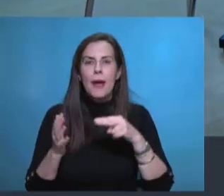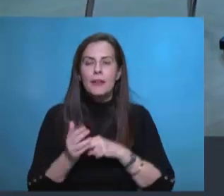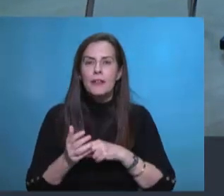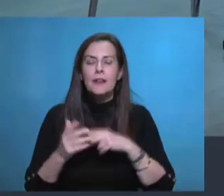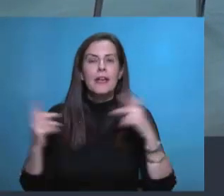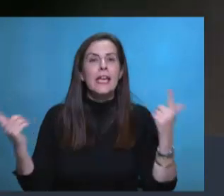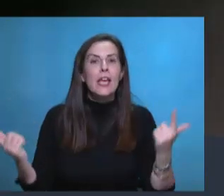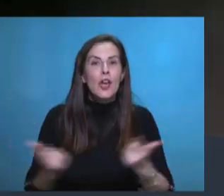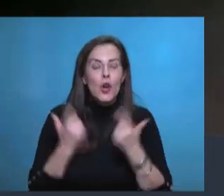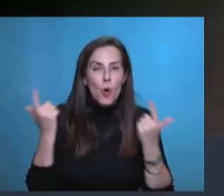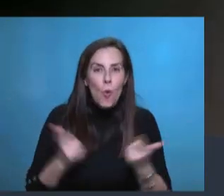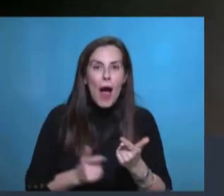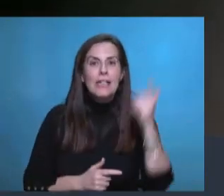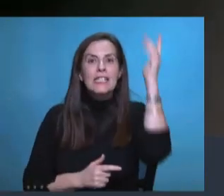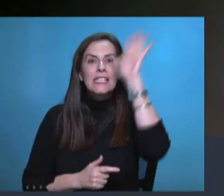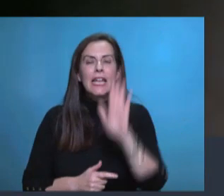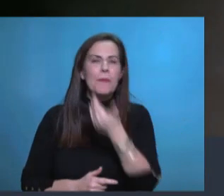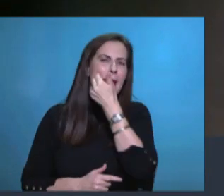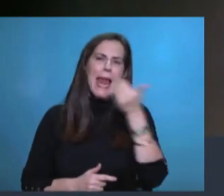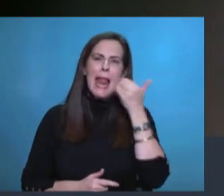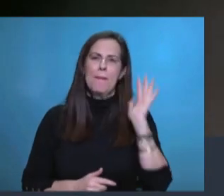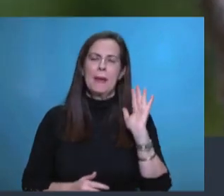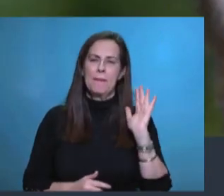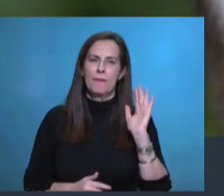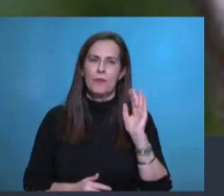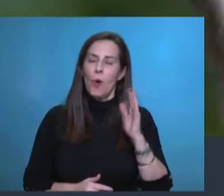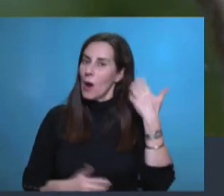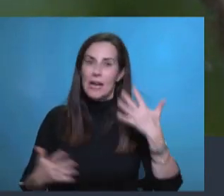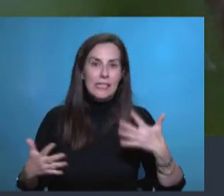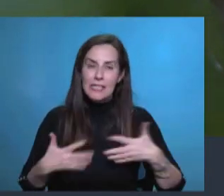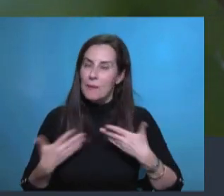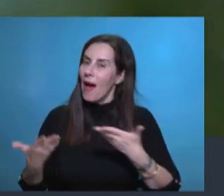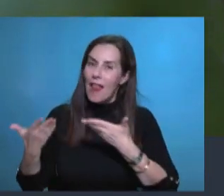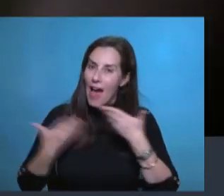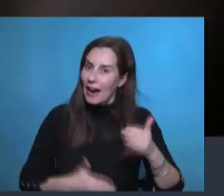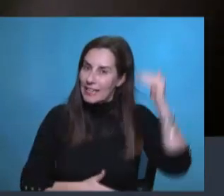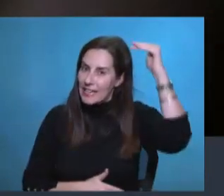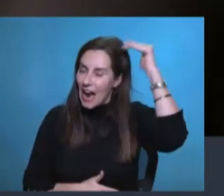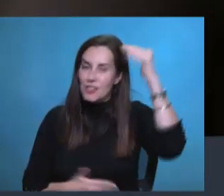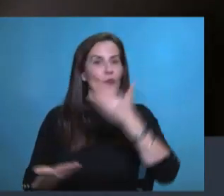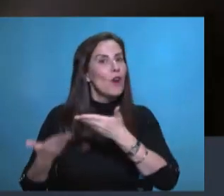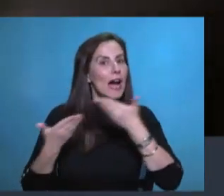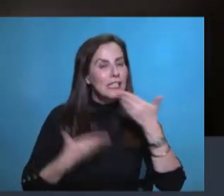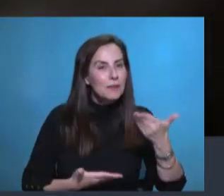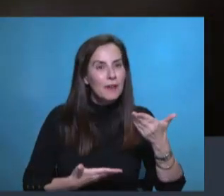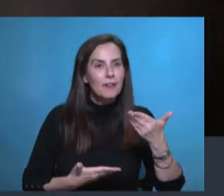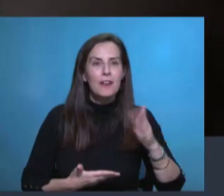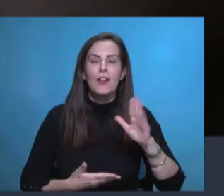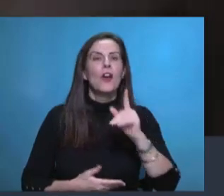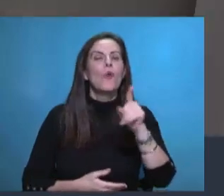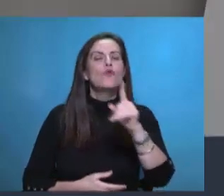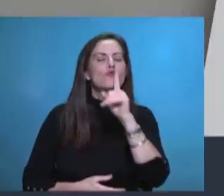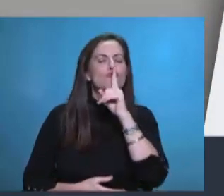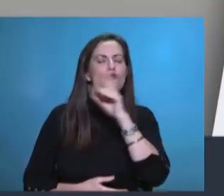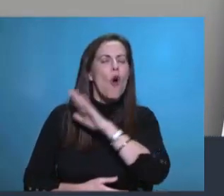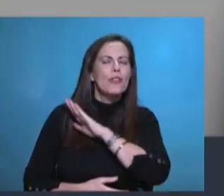במנזר השתקנים. פיקטיבי כמובן. הוא היה שמח לארח בו את גנץ והוא מזמין אותו להיות השותק הראשי. הוא יעלה על